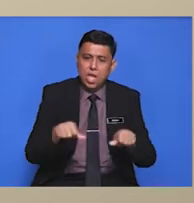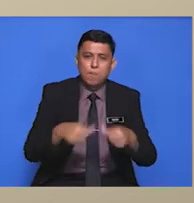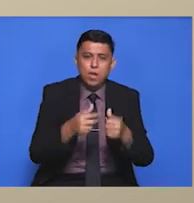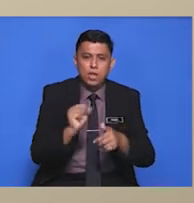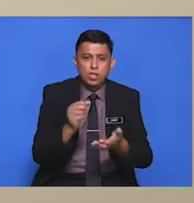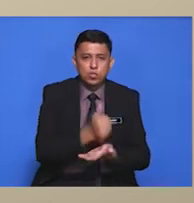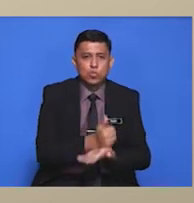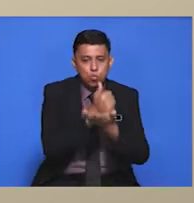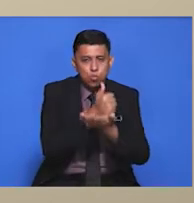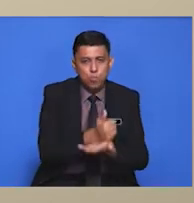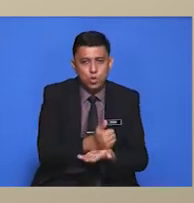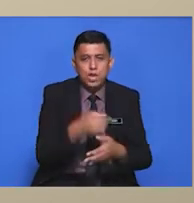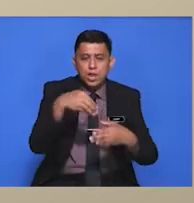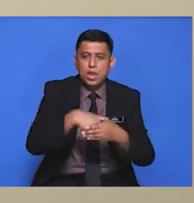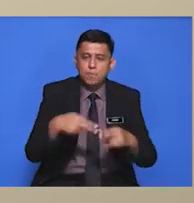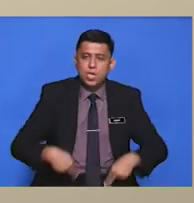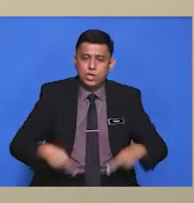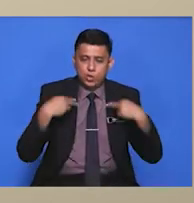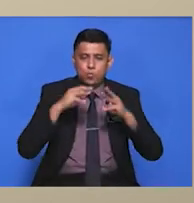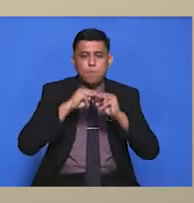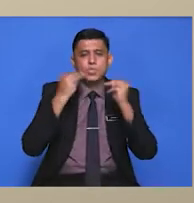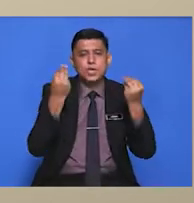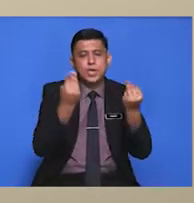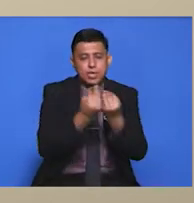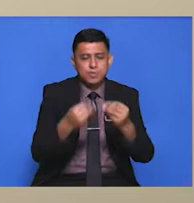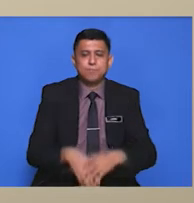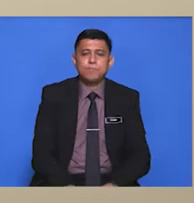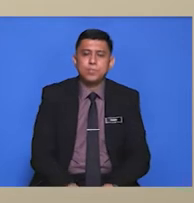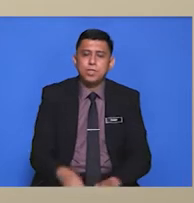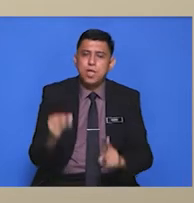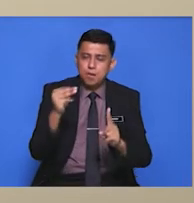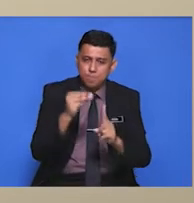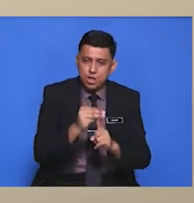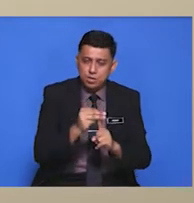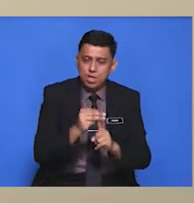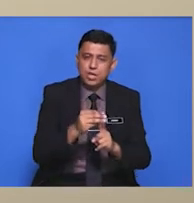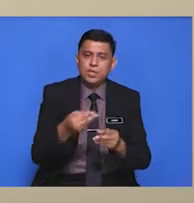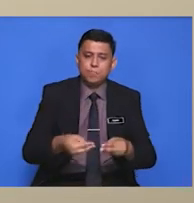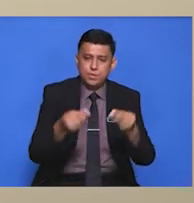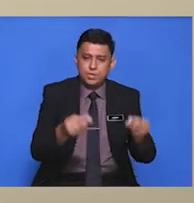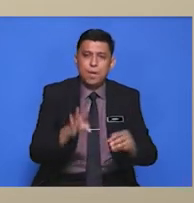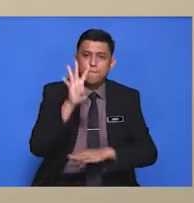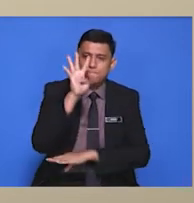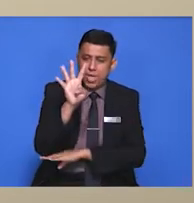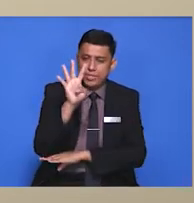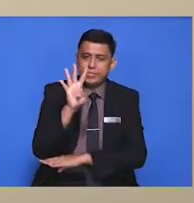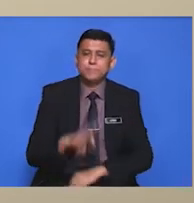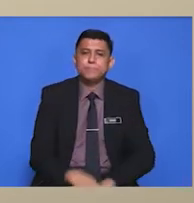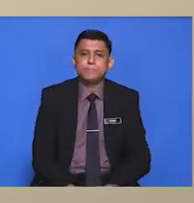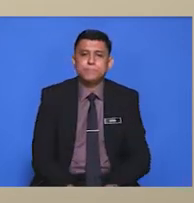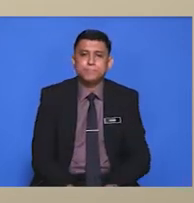amalan tolong-menolong dalam hidup bermasyarakat? Markah yang diperuntukkan adalah sebanyak 4